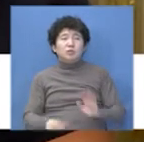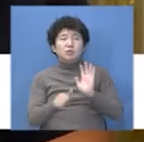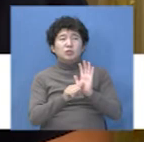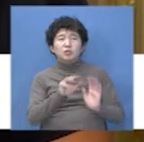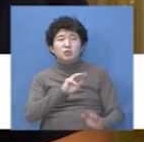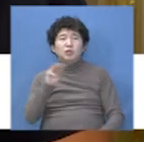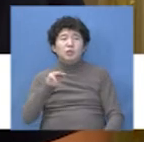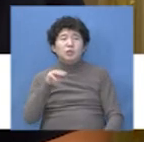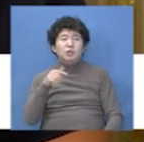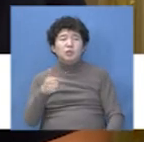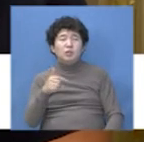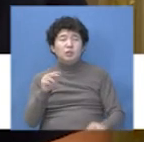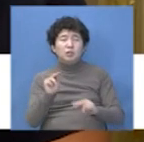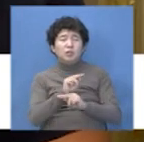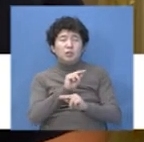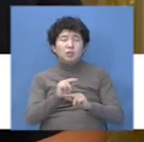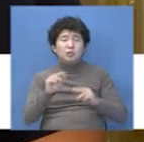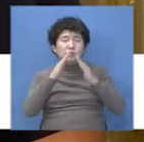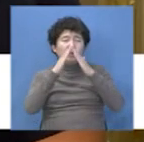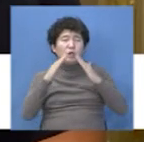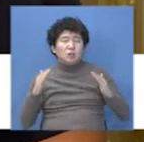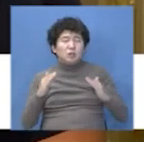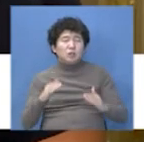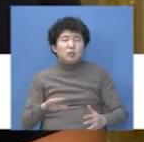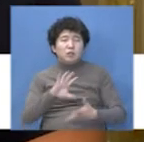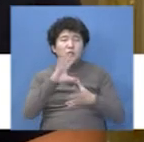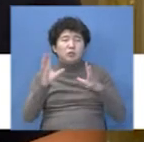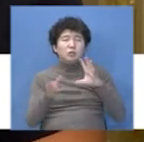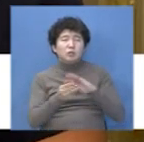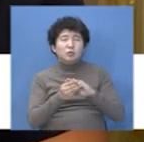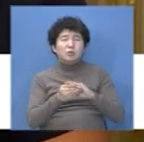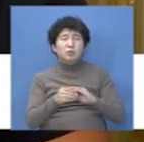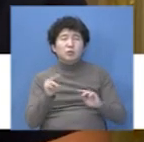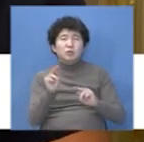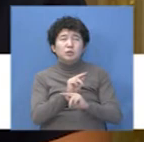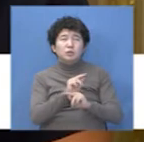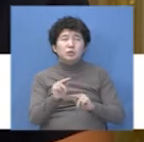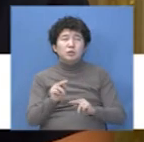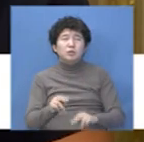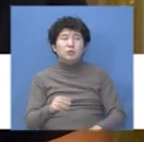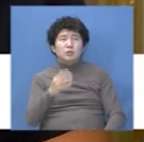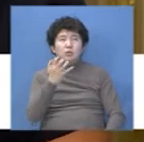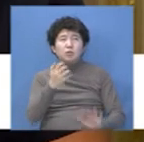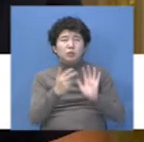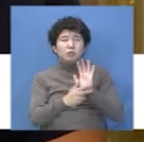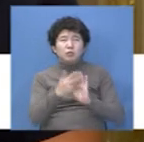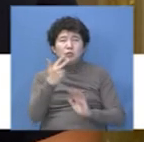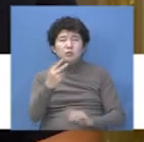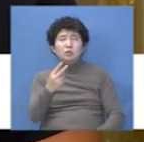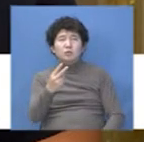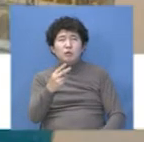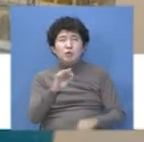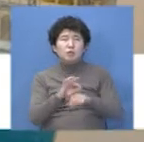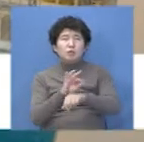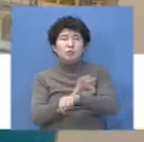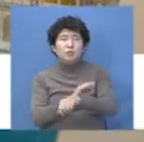6 миллионов тенге на ремонт кровли. Общий объем отремонтированной кровли составил 582 метра